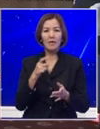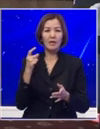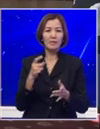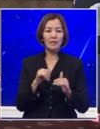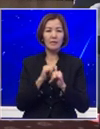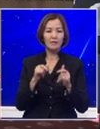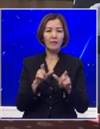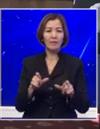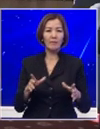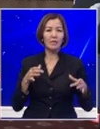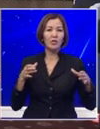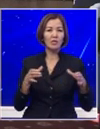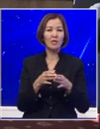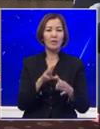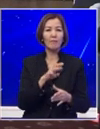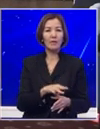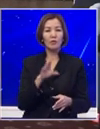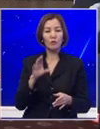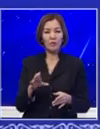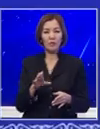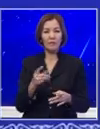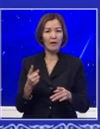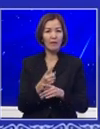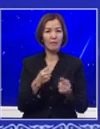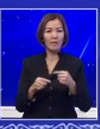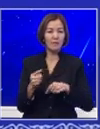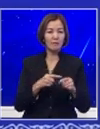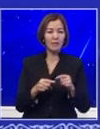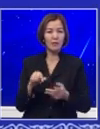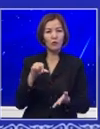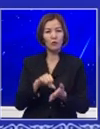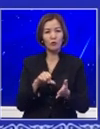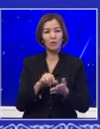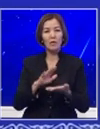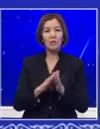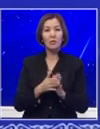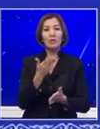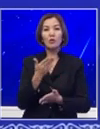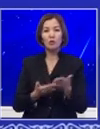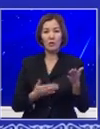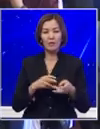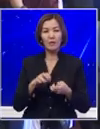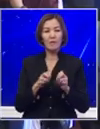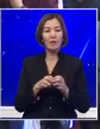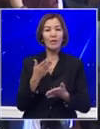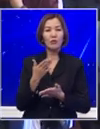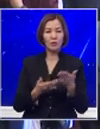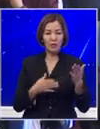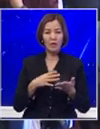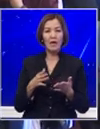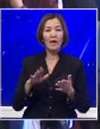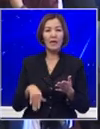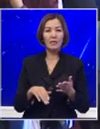дөңгелетіп отырған азаматтар да жиналған. Марат Султанғазиев ең алдымен кәсіпкерлерді тұрғызып, жағдайын білді. Проблемаларын